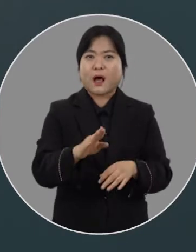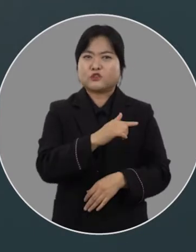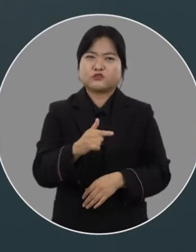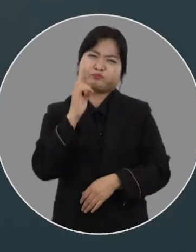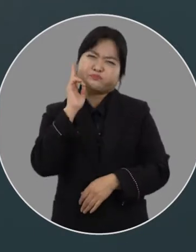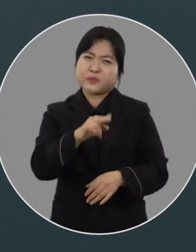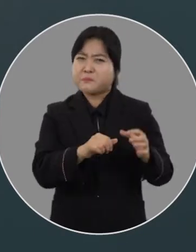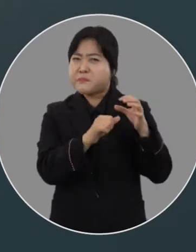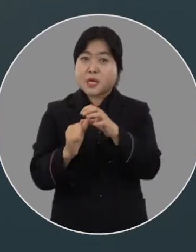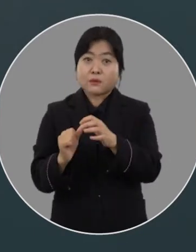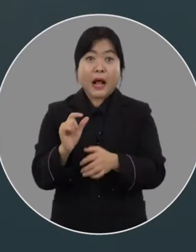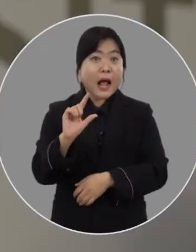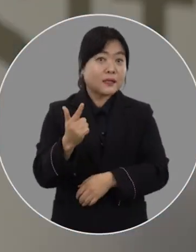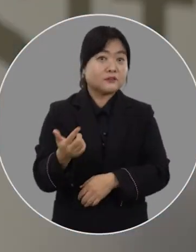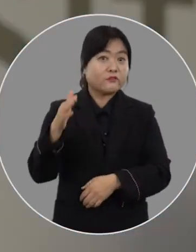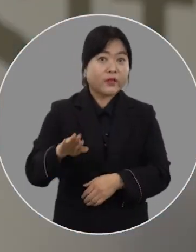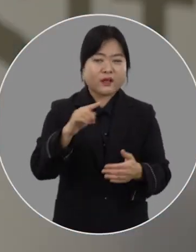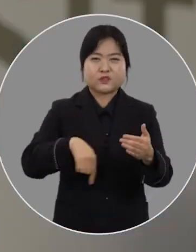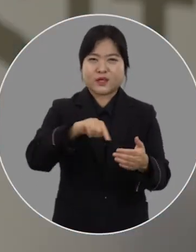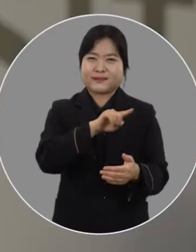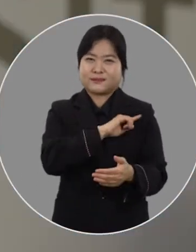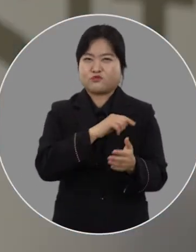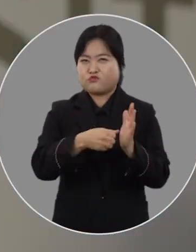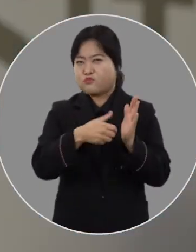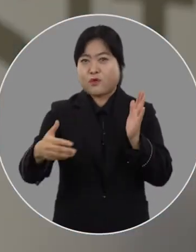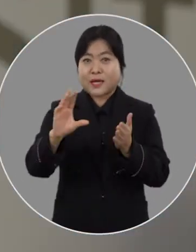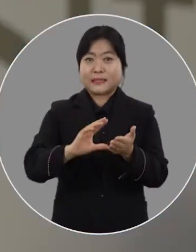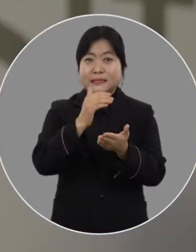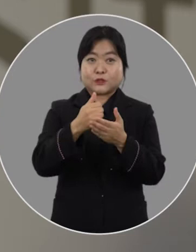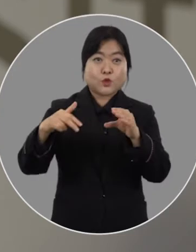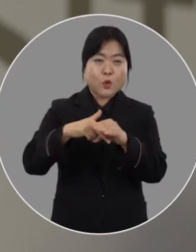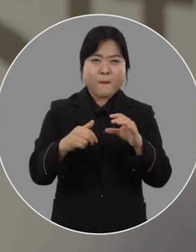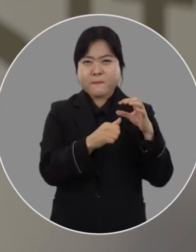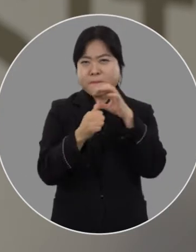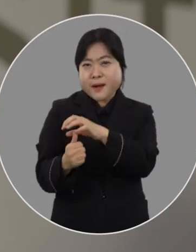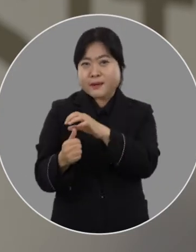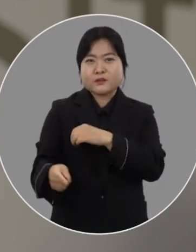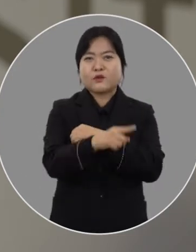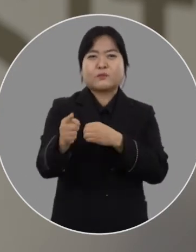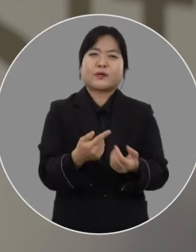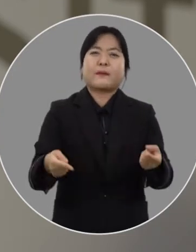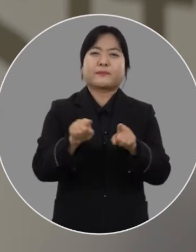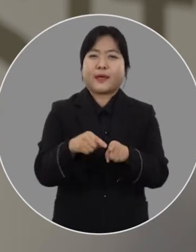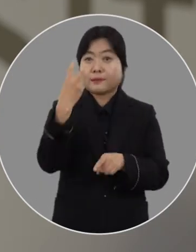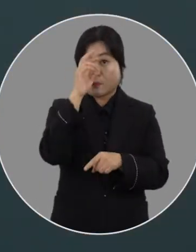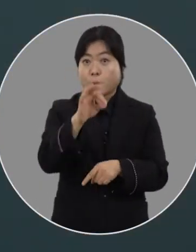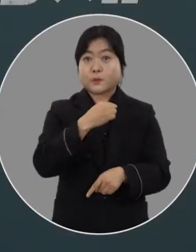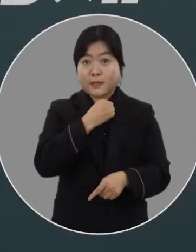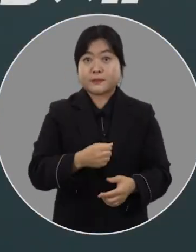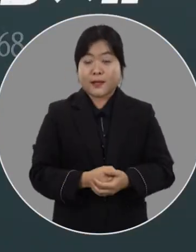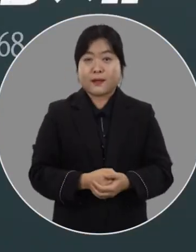아주 심각한 박해는 아니었는데요. 그 중에서도 가장 유명한 그리스도교의 박해를 여러분들과 함께 살펴보고자